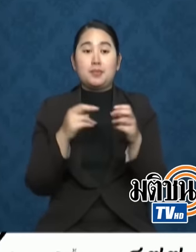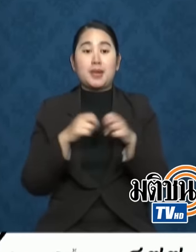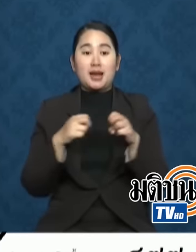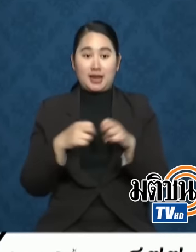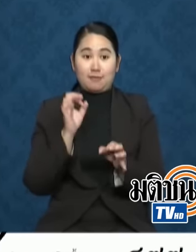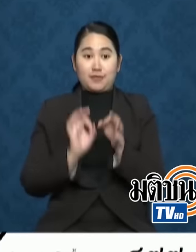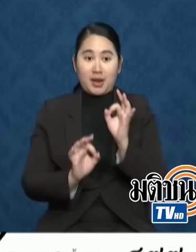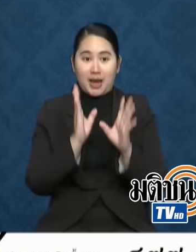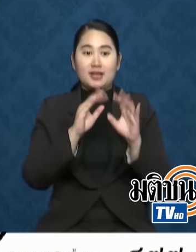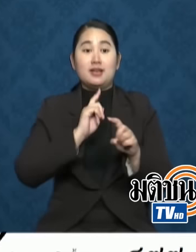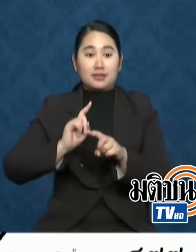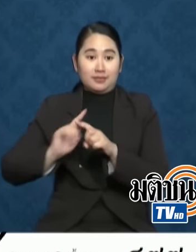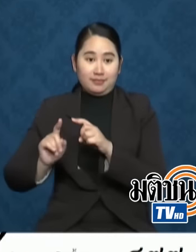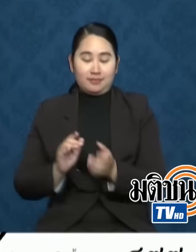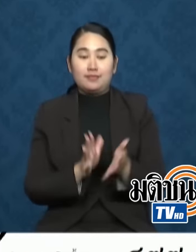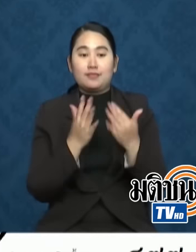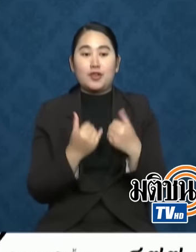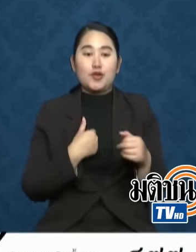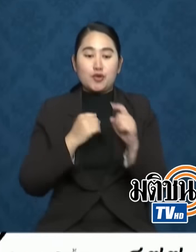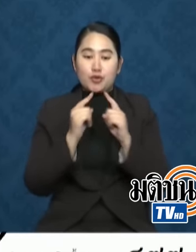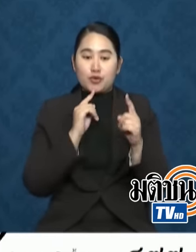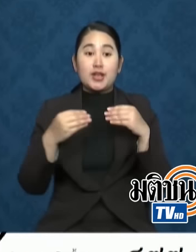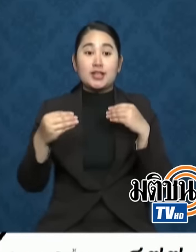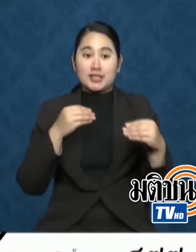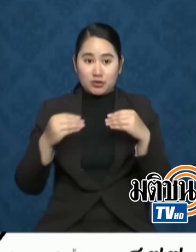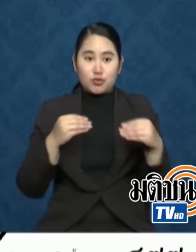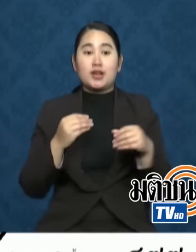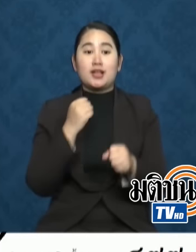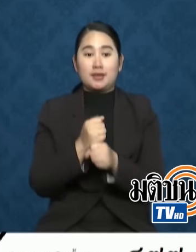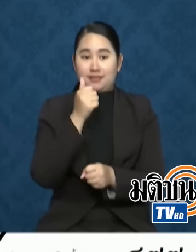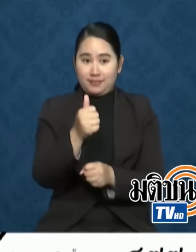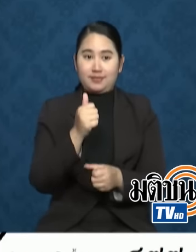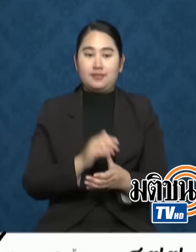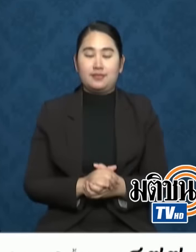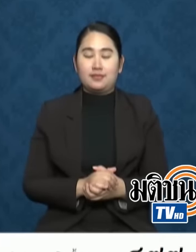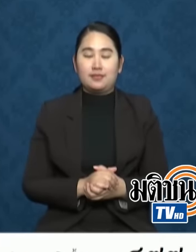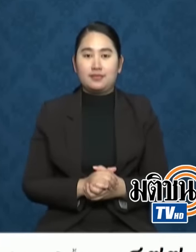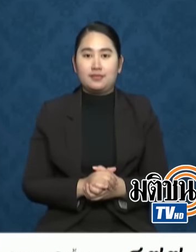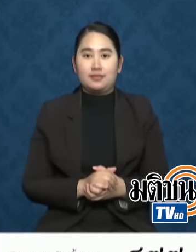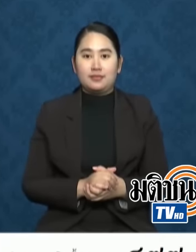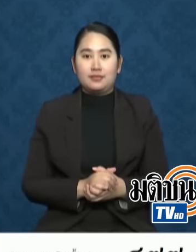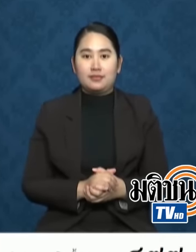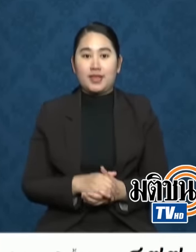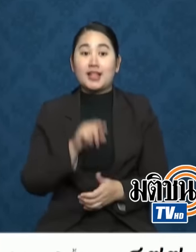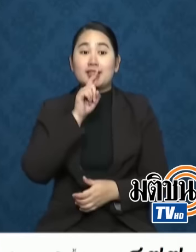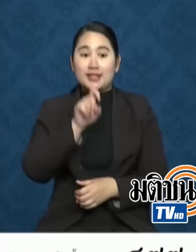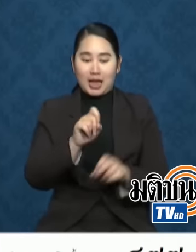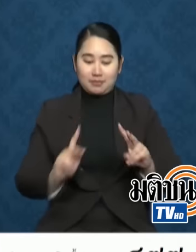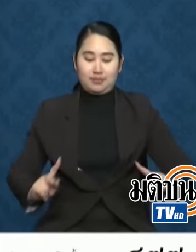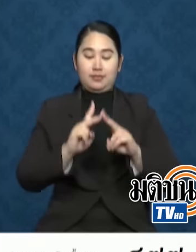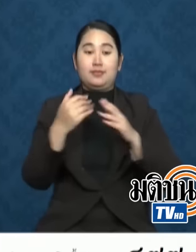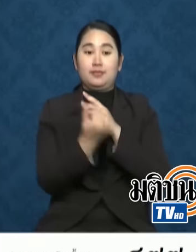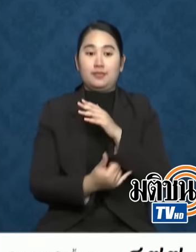ทศเราสามารถใช้ตรงนี้เข้าไปต่อรองเพิ่มในชั้นตัว L ได้อีกทีนึงด้วยและขอถามกระทรวงต่างประเทศเพิ่มเติมน